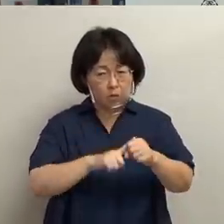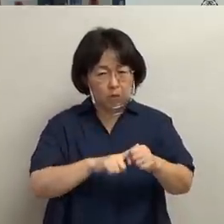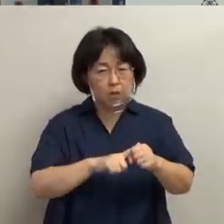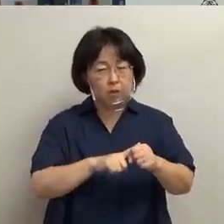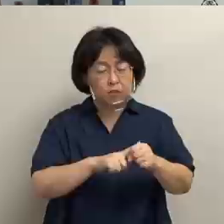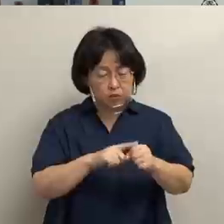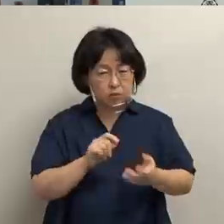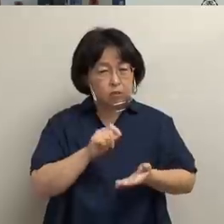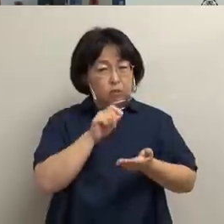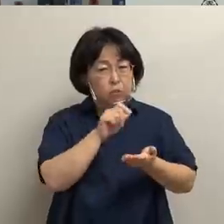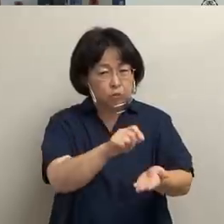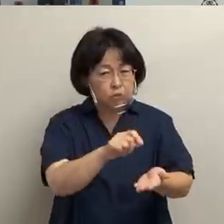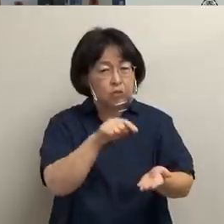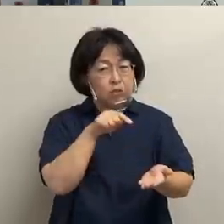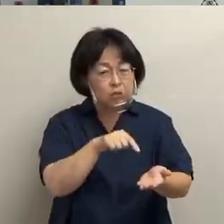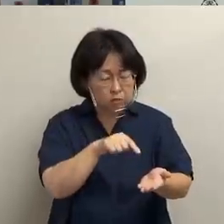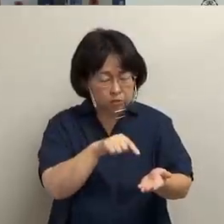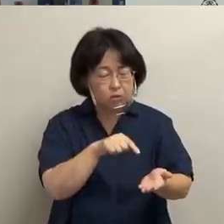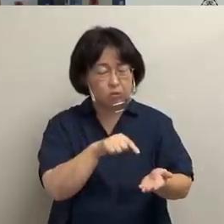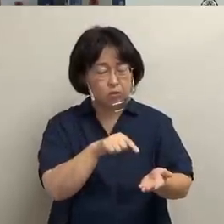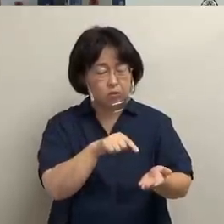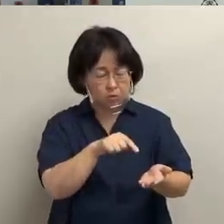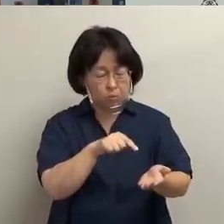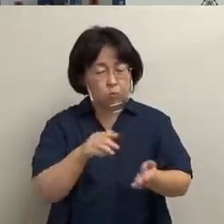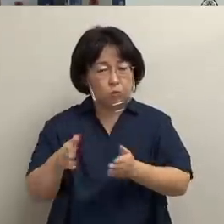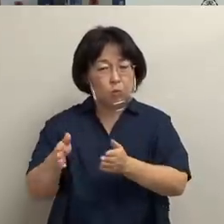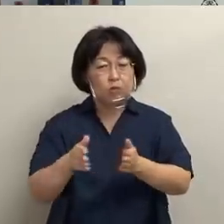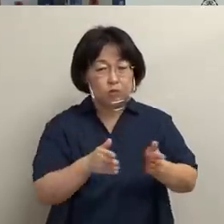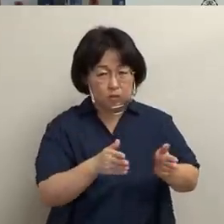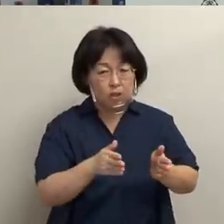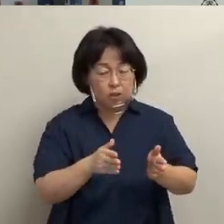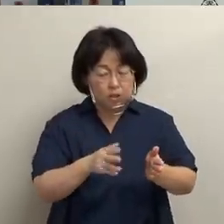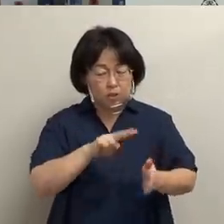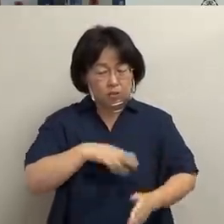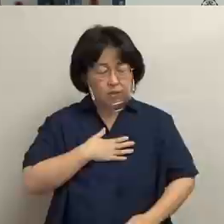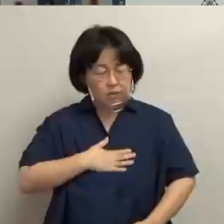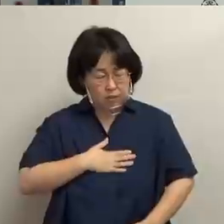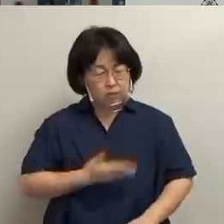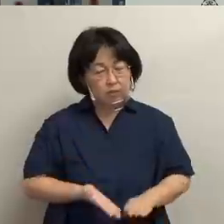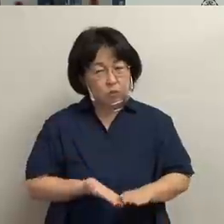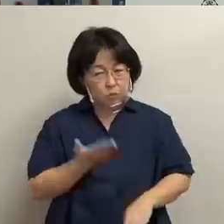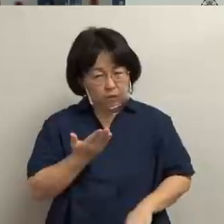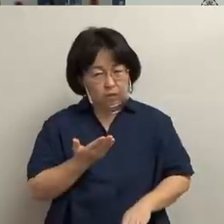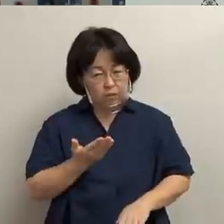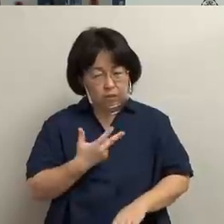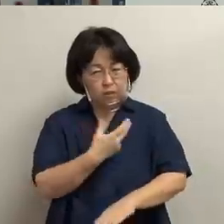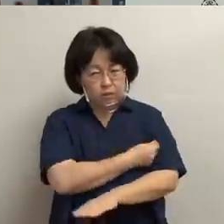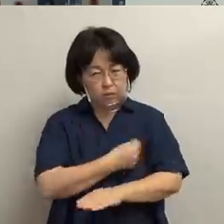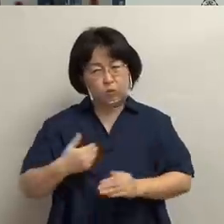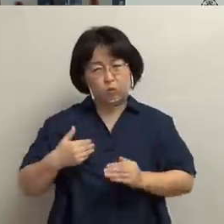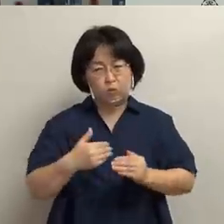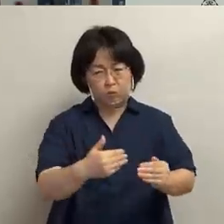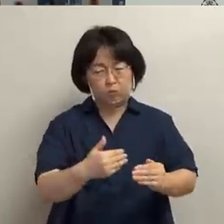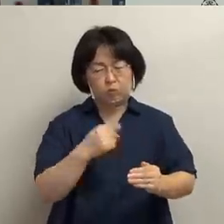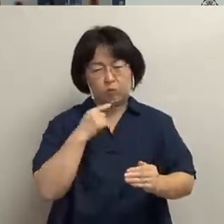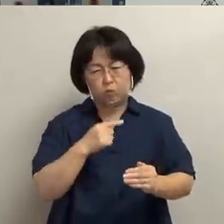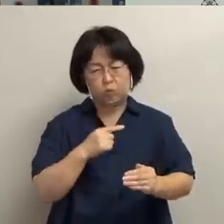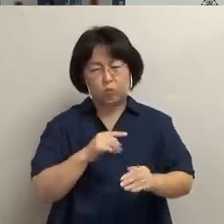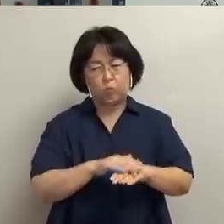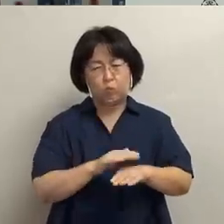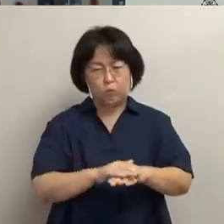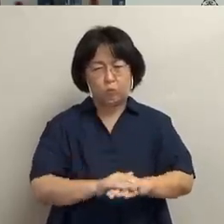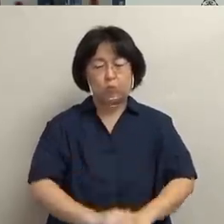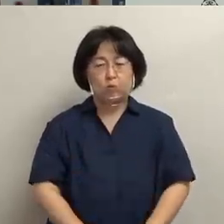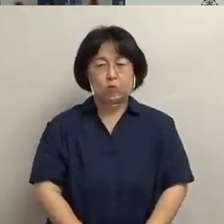ものを4個用意させて頂いてあの理解した上でセ氏を進めようという形になっていますであの